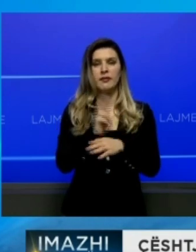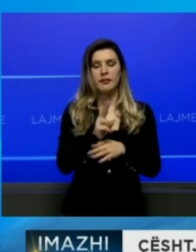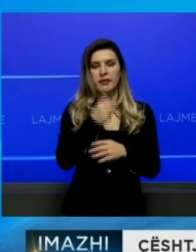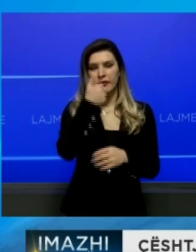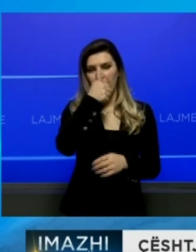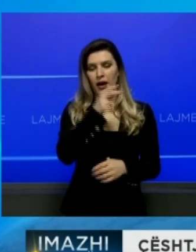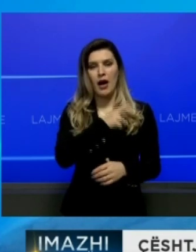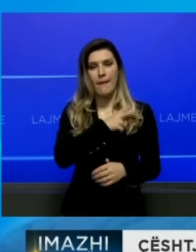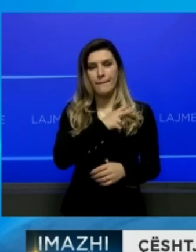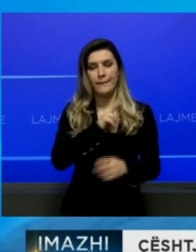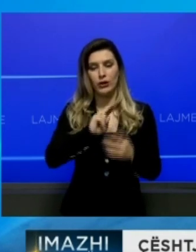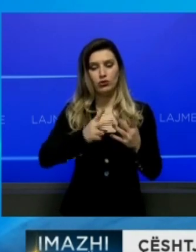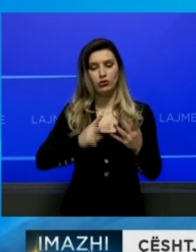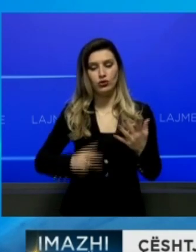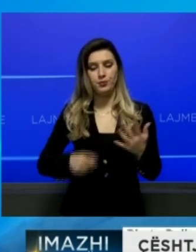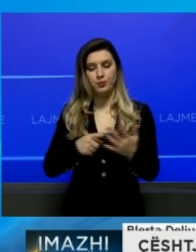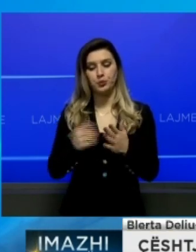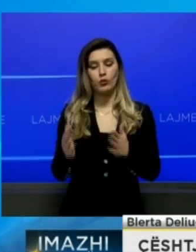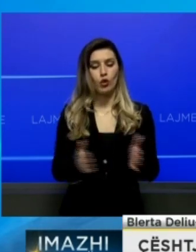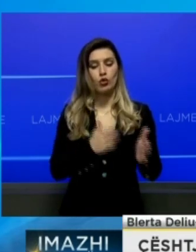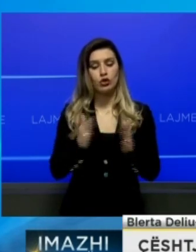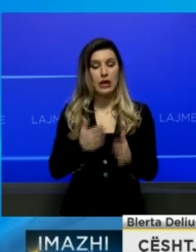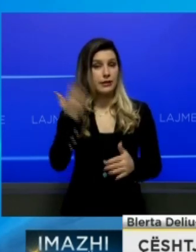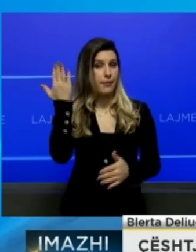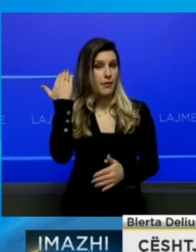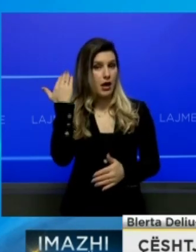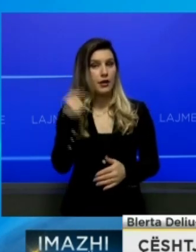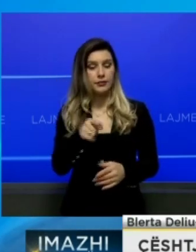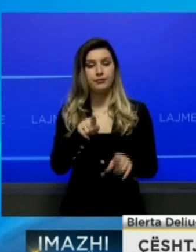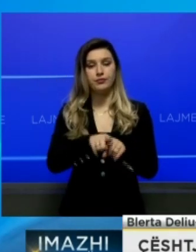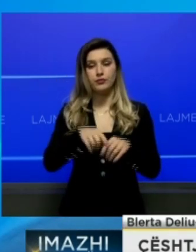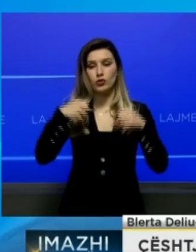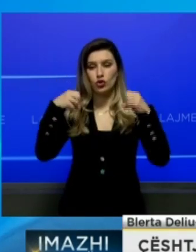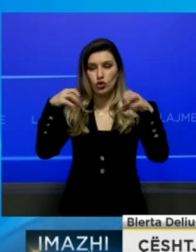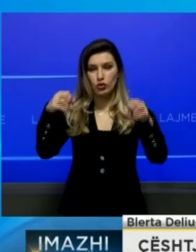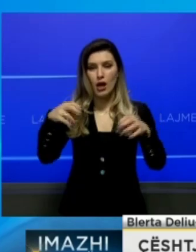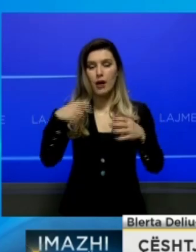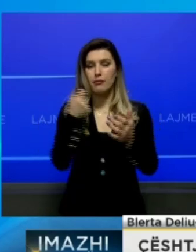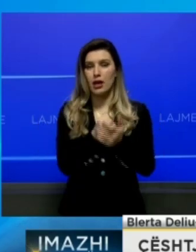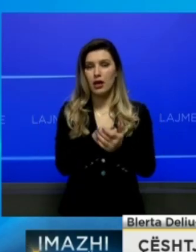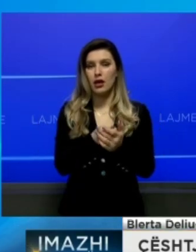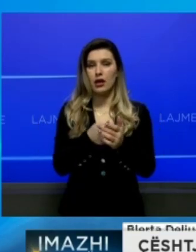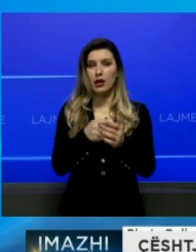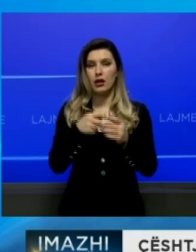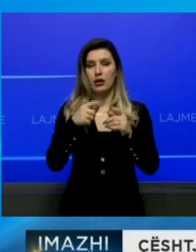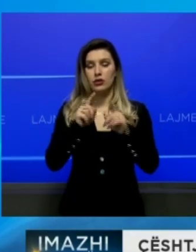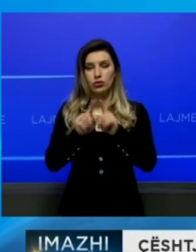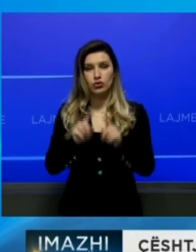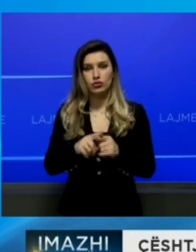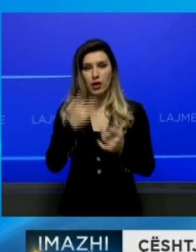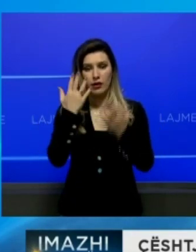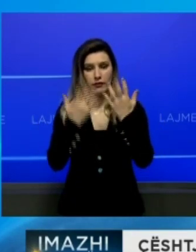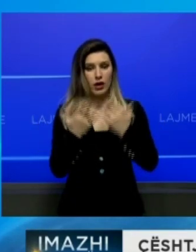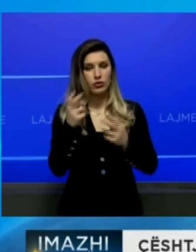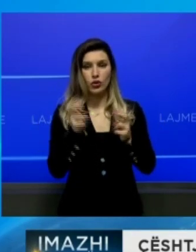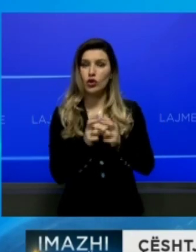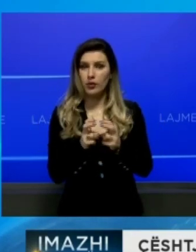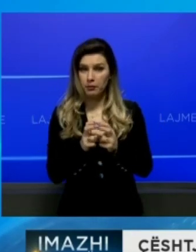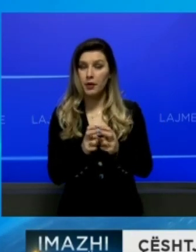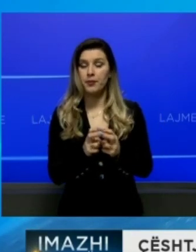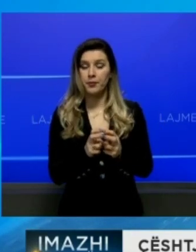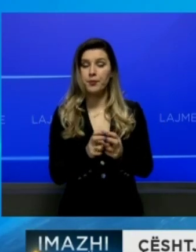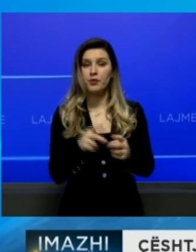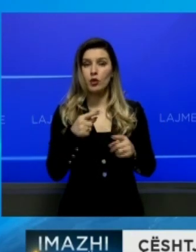kespedorimet cilat janë bërë në procesin e bljerjes e energjisë elektrike, por edhe në punësimet cilat ka ndohë së fundi në